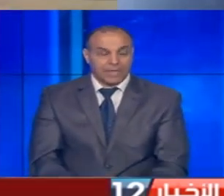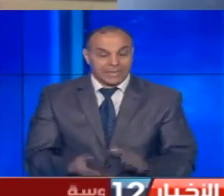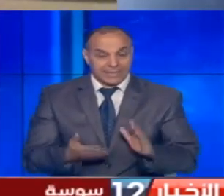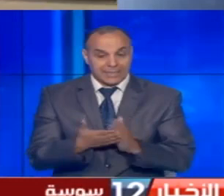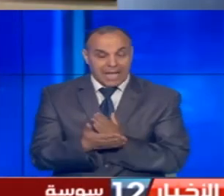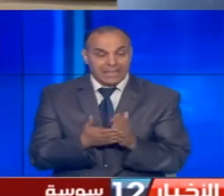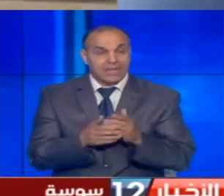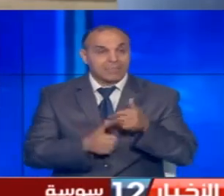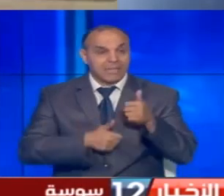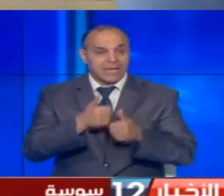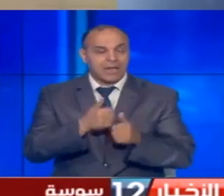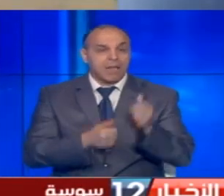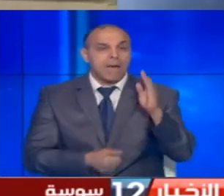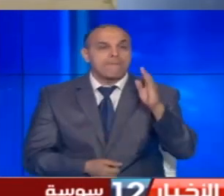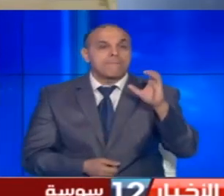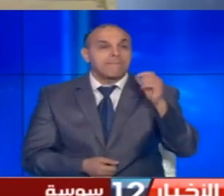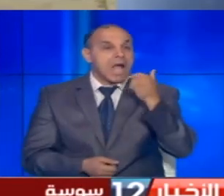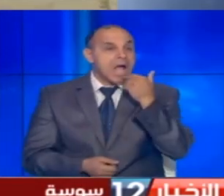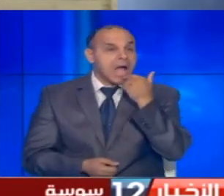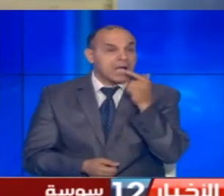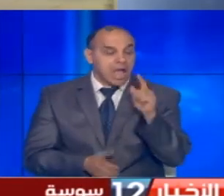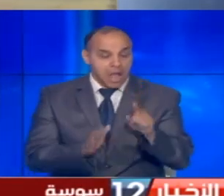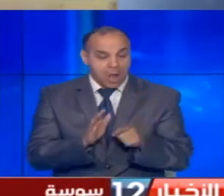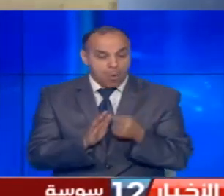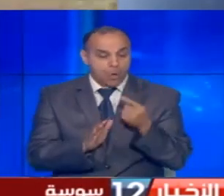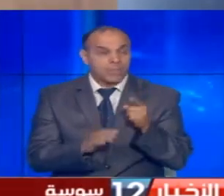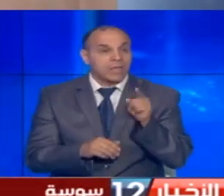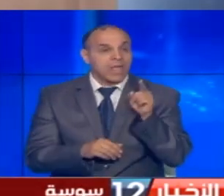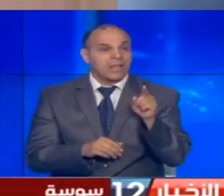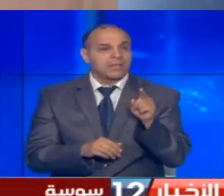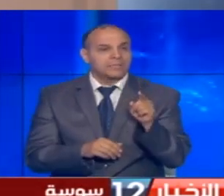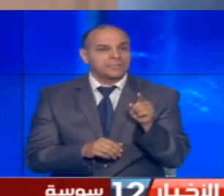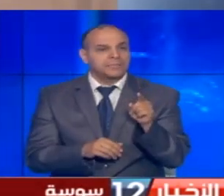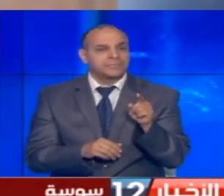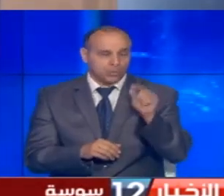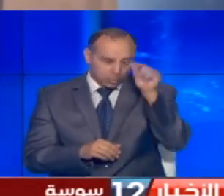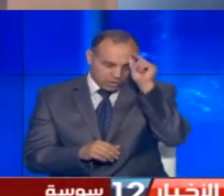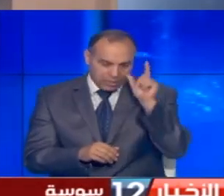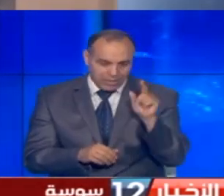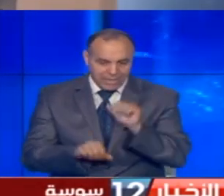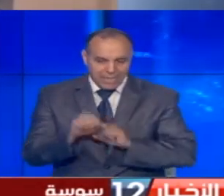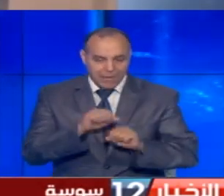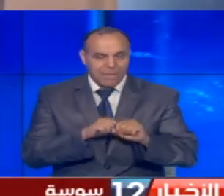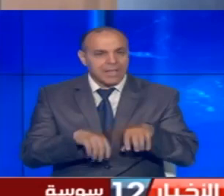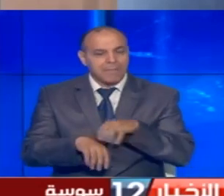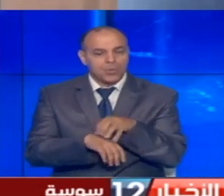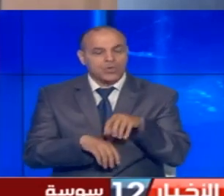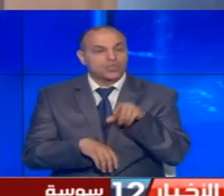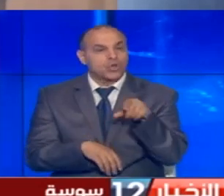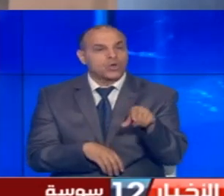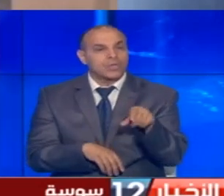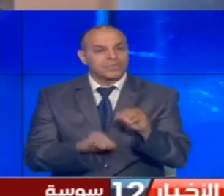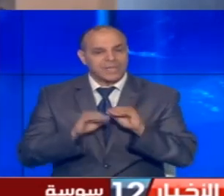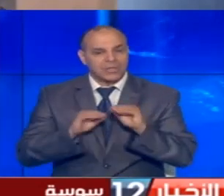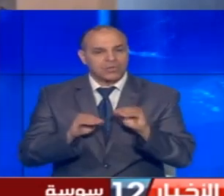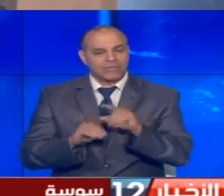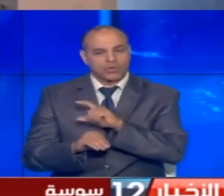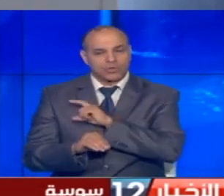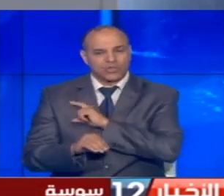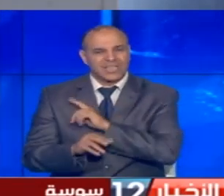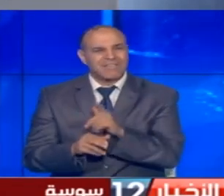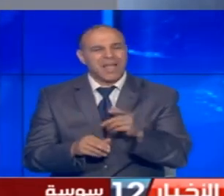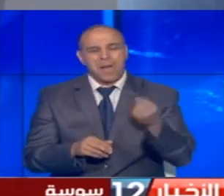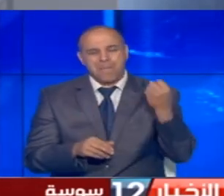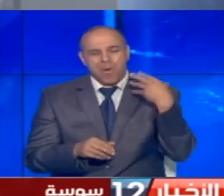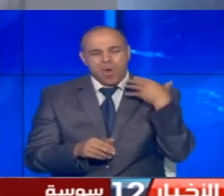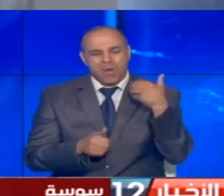استعداداً لامتحانات البكالوريا وفي سابقة هي الأولى من نوعها وطنياً، نظمت المندوبية الجهوية للتربية بسوسة عملية